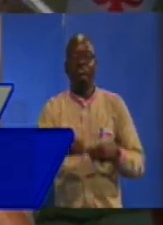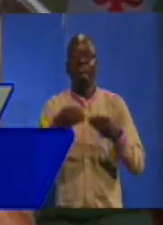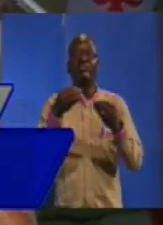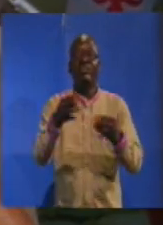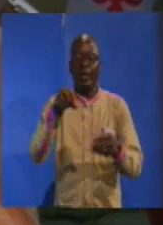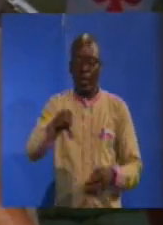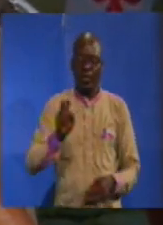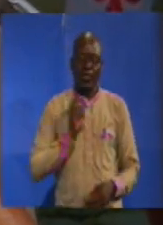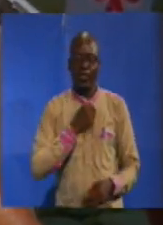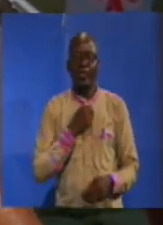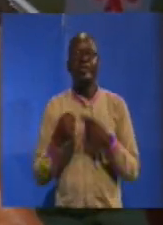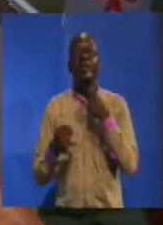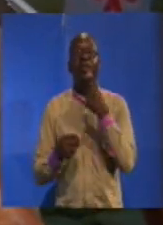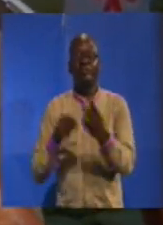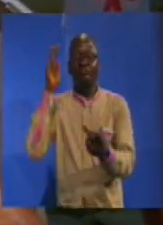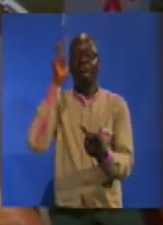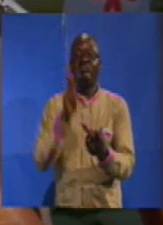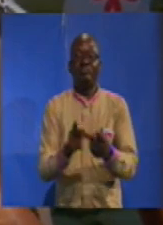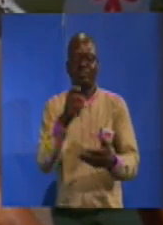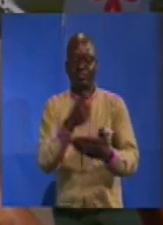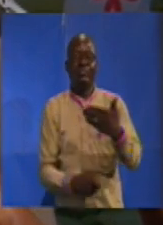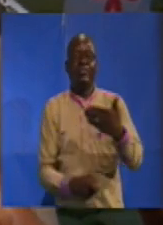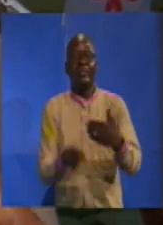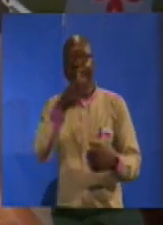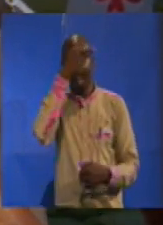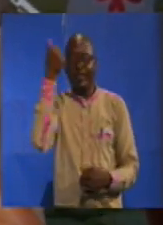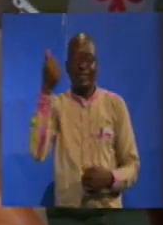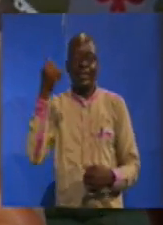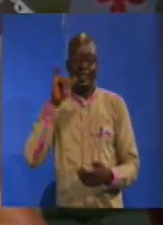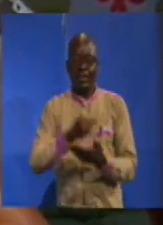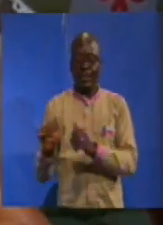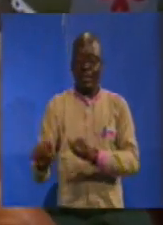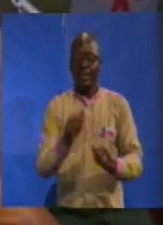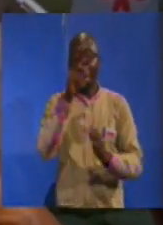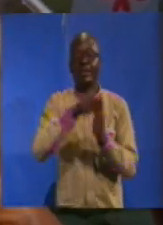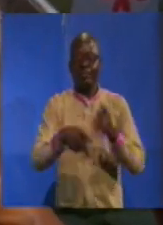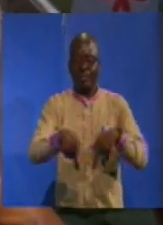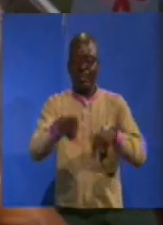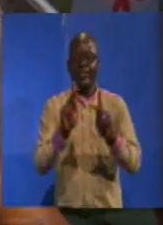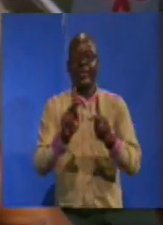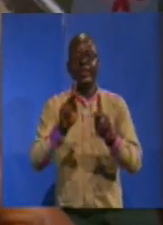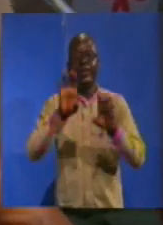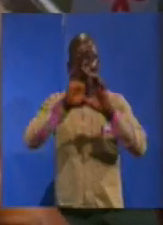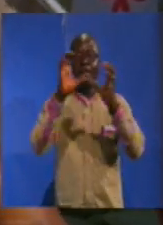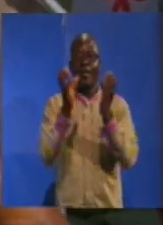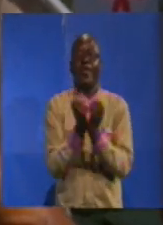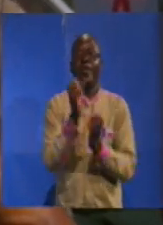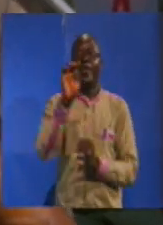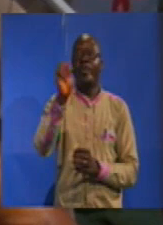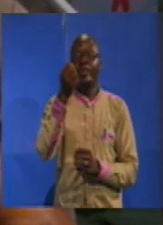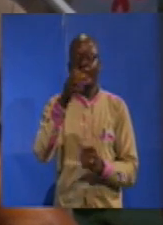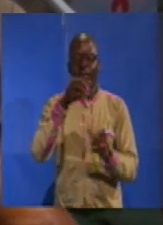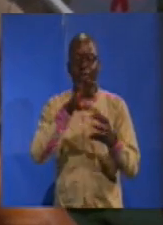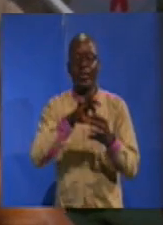nous apprécions à sa juste valeur parce que c'est des actions qui permettent à des communautés de